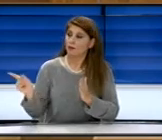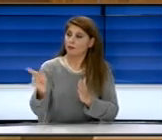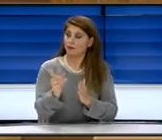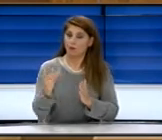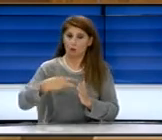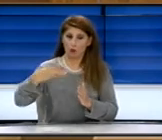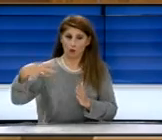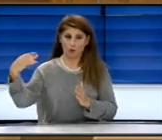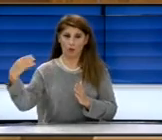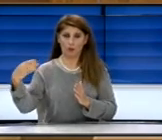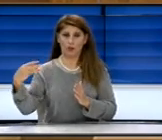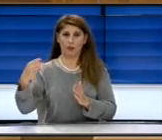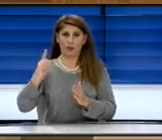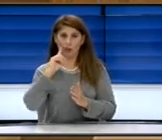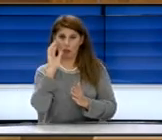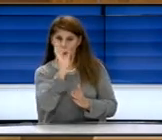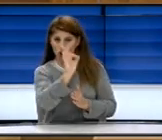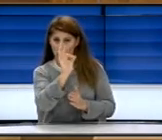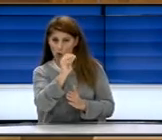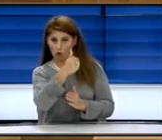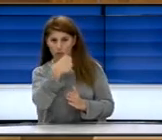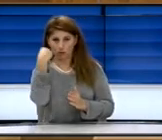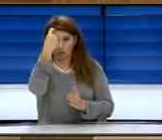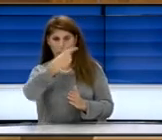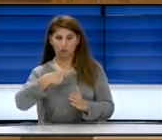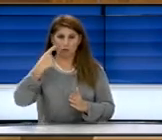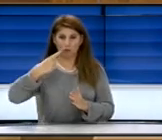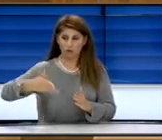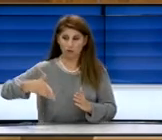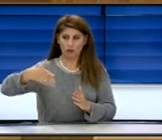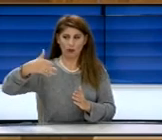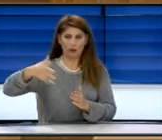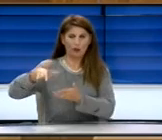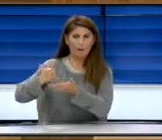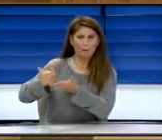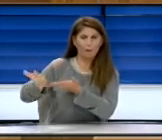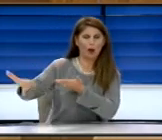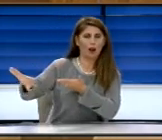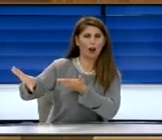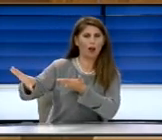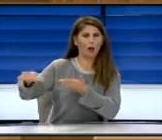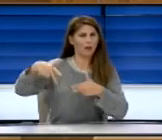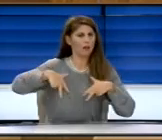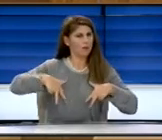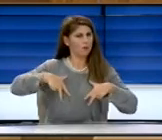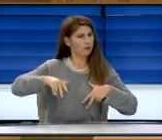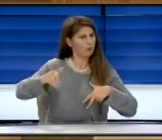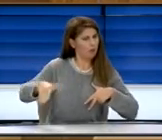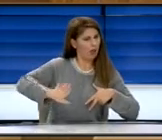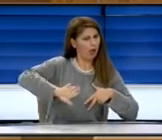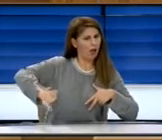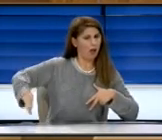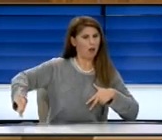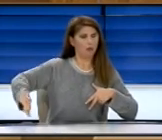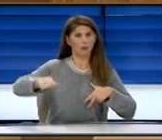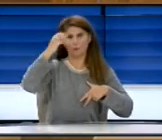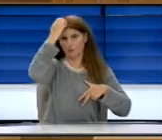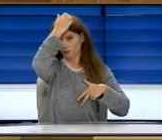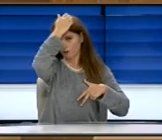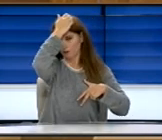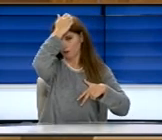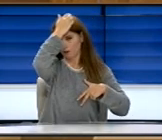στο στόχαστρο μόνο τον κύριο Μητσοτάκη, αφήνοντας συχνά απ' έξω τους υπόλοιπους υπουργούς, την κυβέρνησή του.